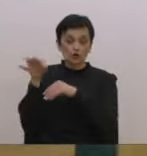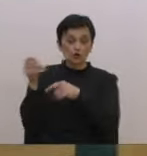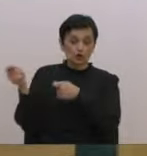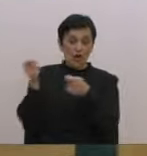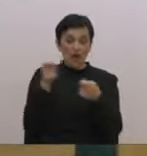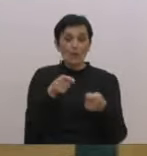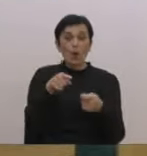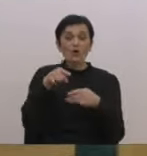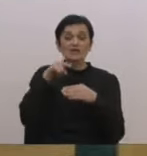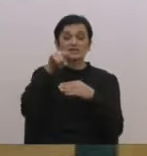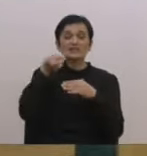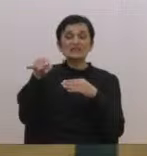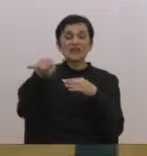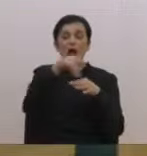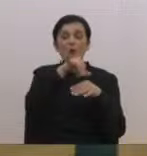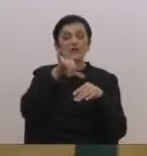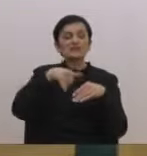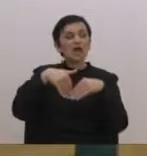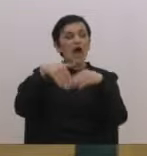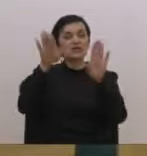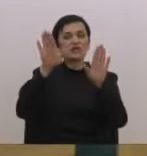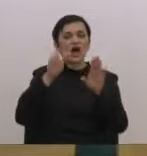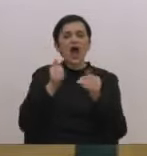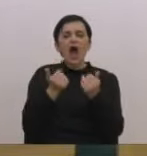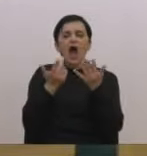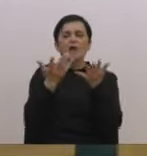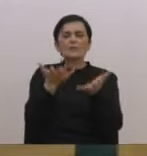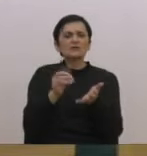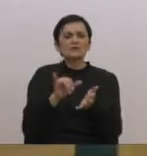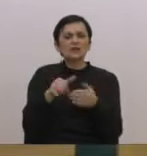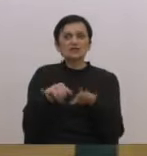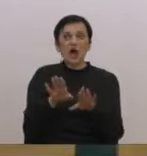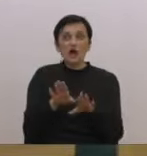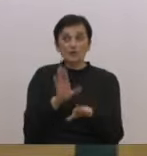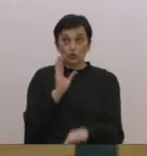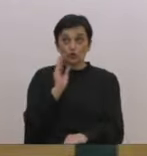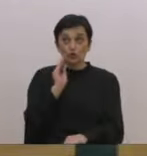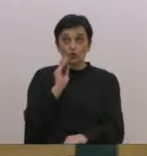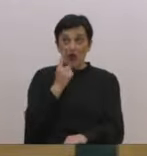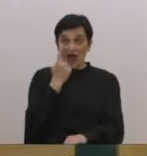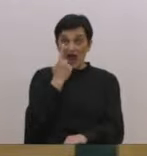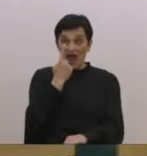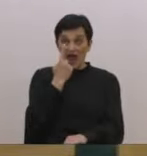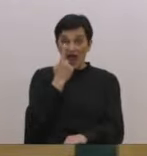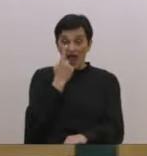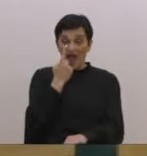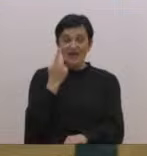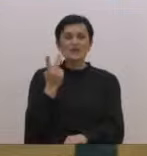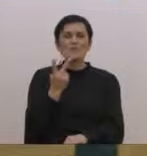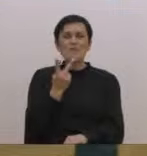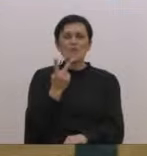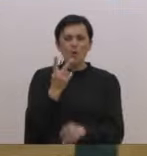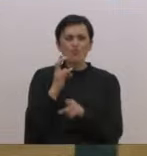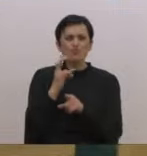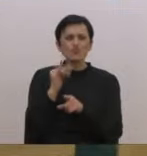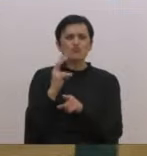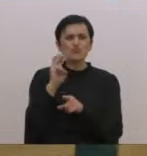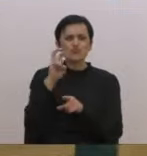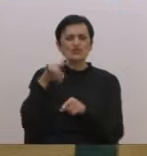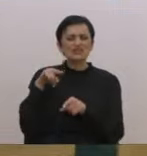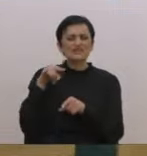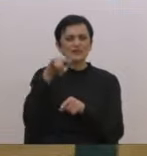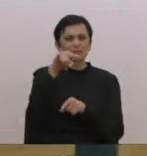ეს საფრენი აპარატები საწავი და ამდენი საფრენი აპარატიო. როდესაც ერთი მეორადი თვითფრინავი,